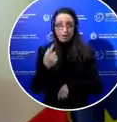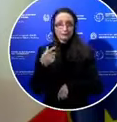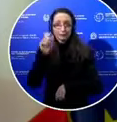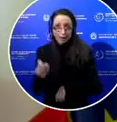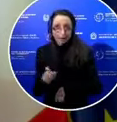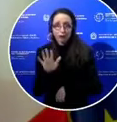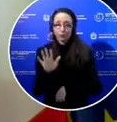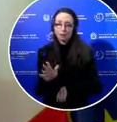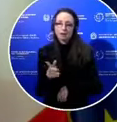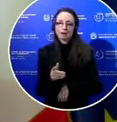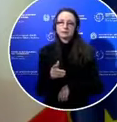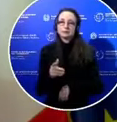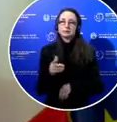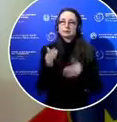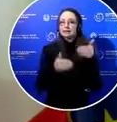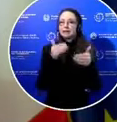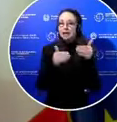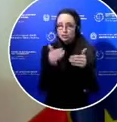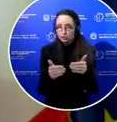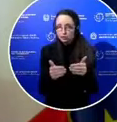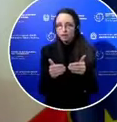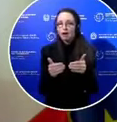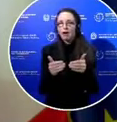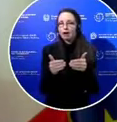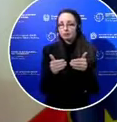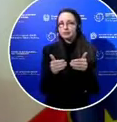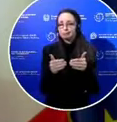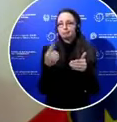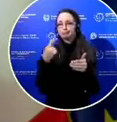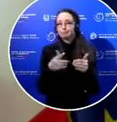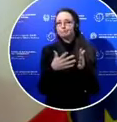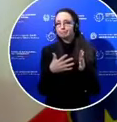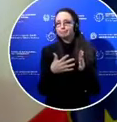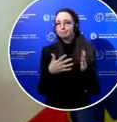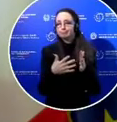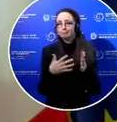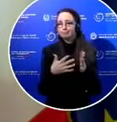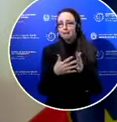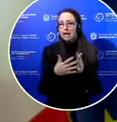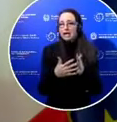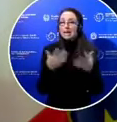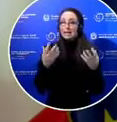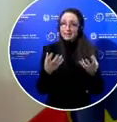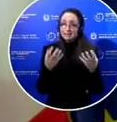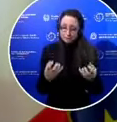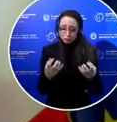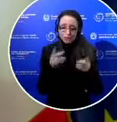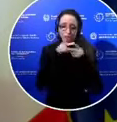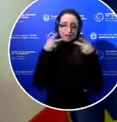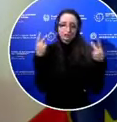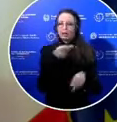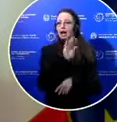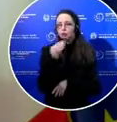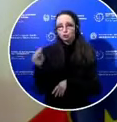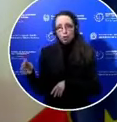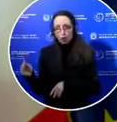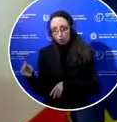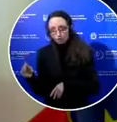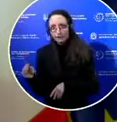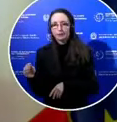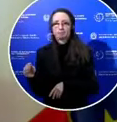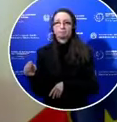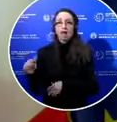crescita, la maturazione, la piena realizzazione e la felicità di moltissimi ragazzi, giovani e